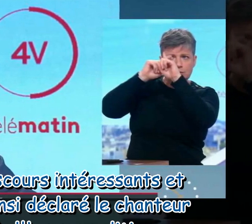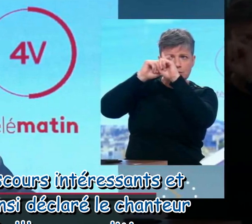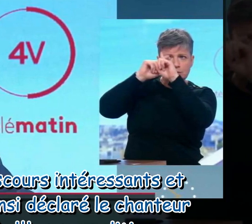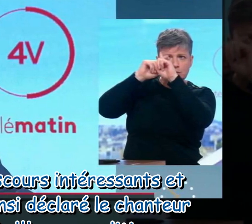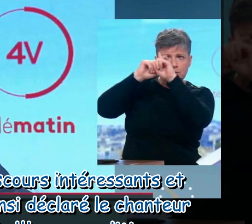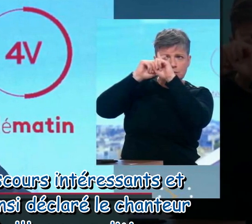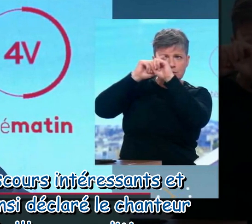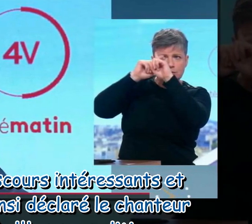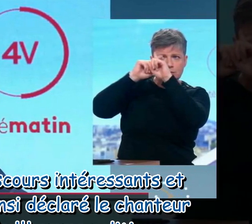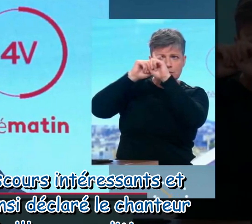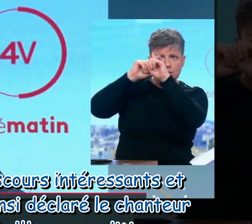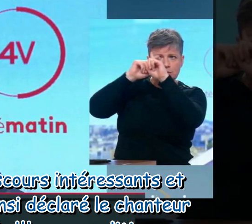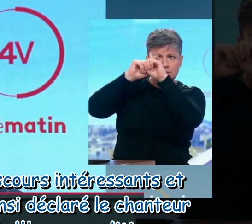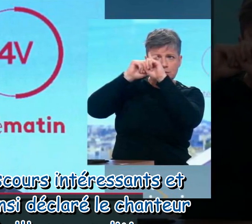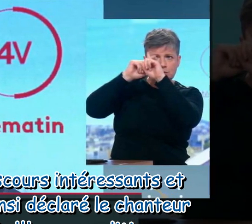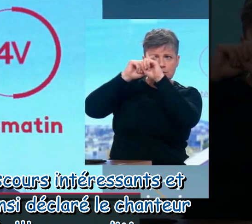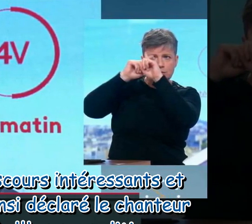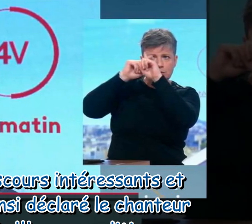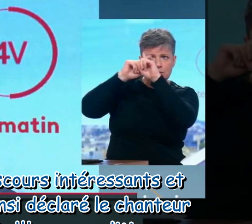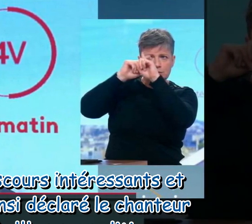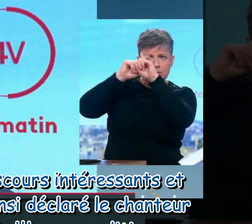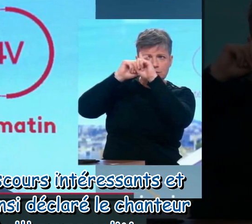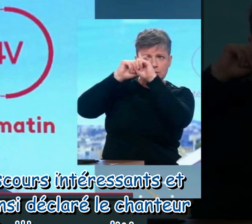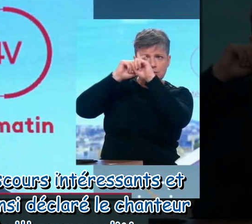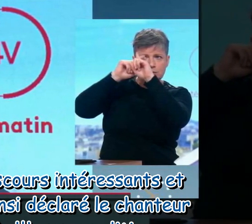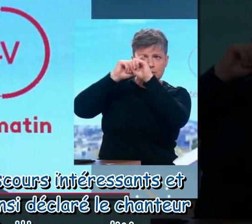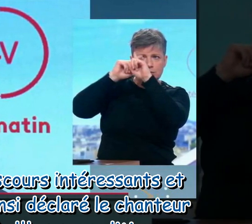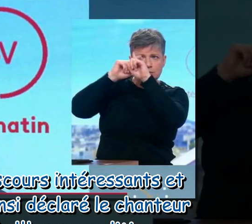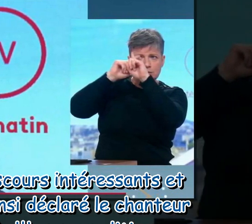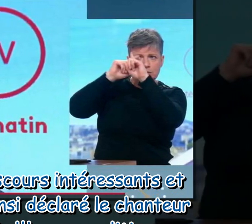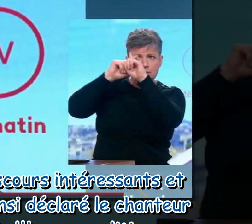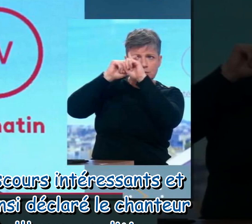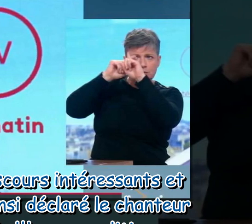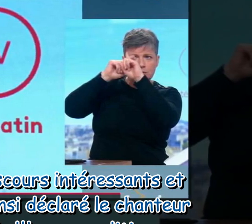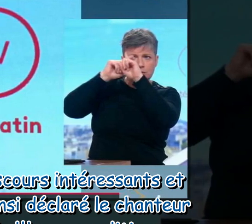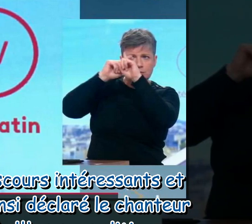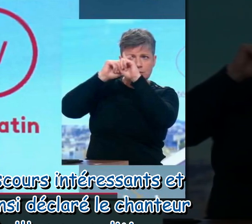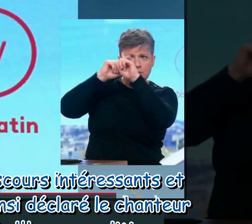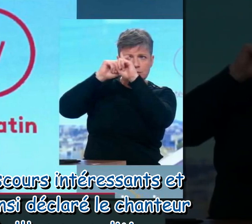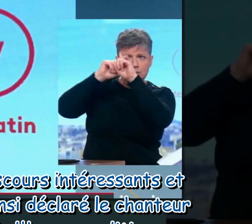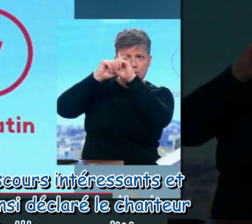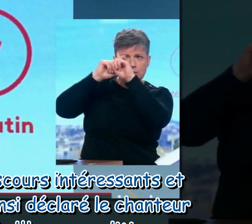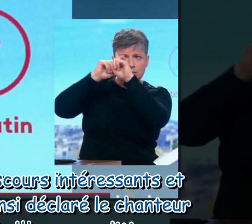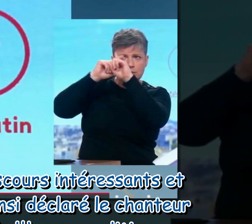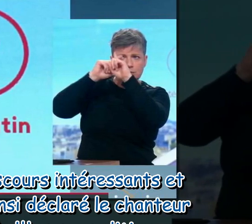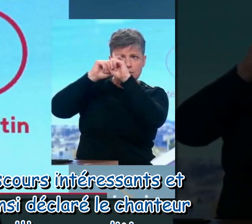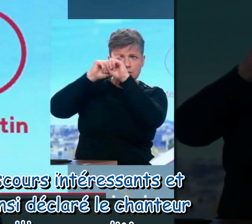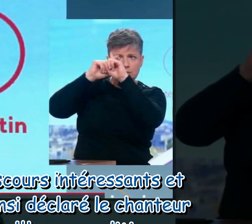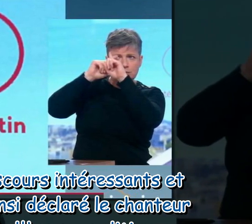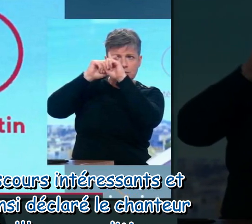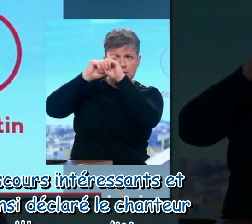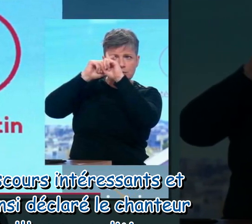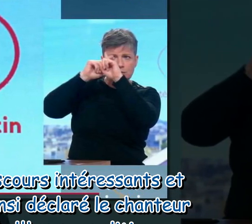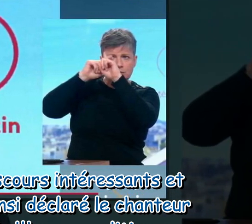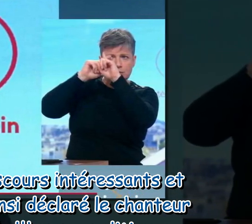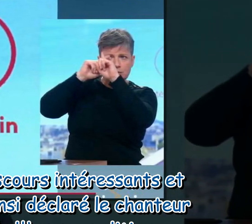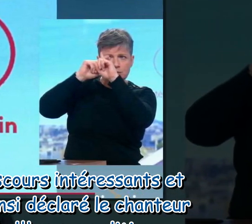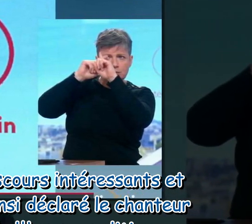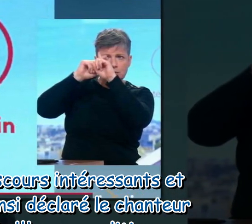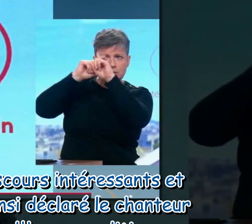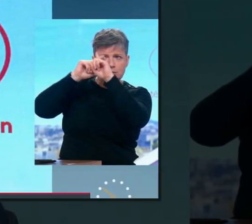Fabien Roussel a eu quelques discours intéressants et il a parfois de bons réflexes, ainsi déclaré le chanteur français de 80 ans au sujet de